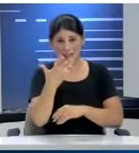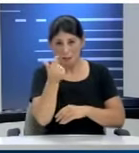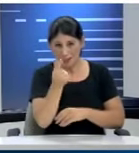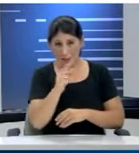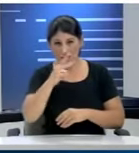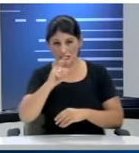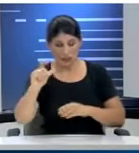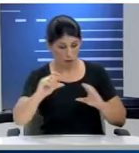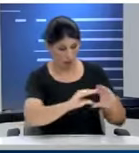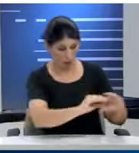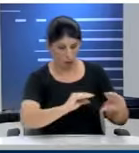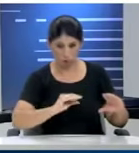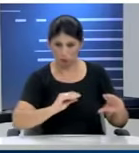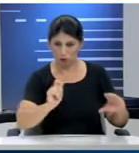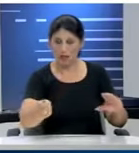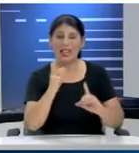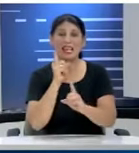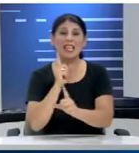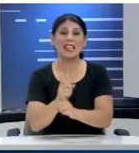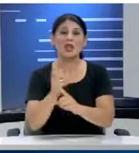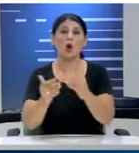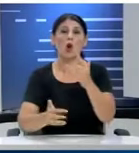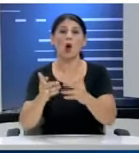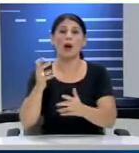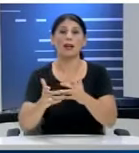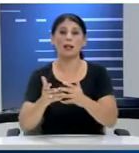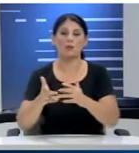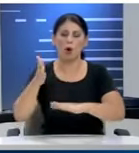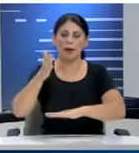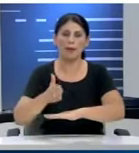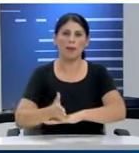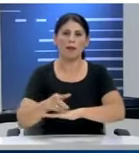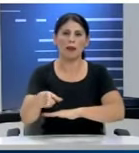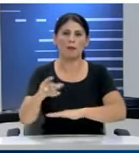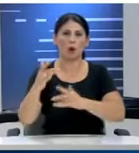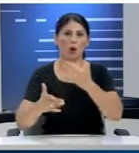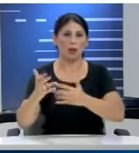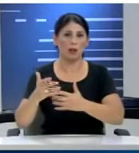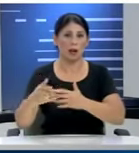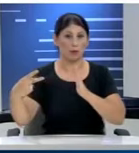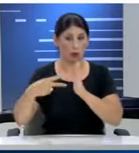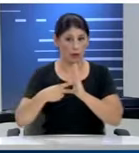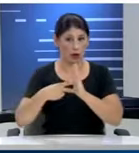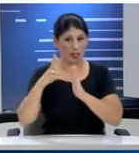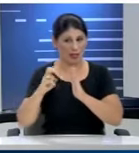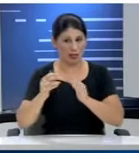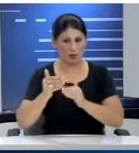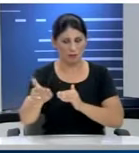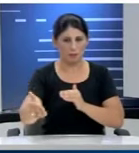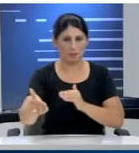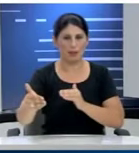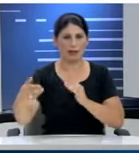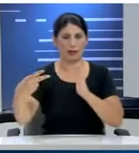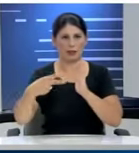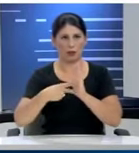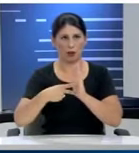αυτά θα πάνε σε έναν ειδικό λογαριασμό ως εγγύηση ότι από το 20 ως το 22, τα 3 ακόμα